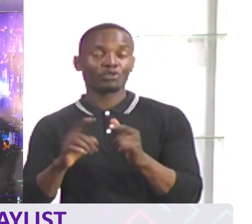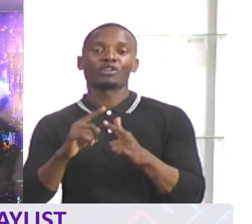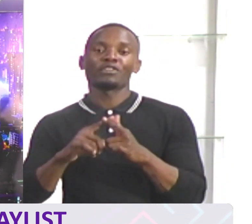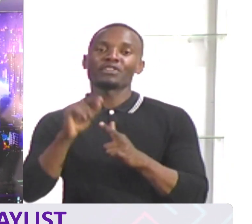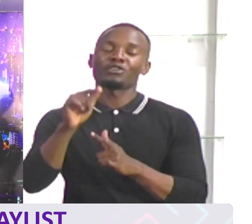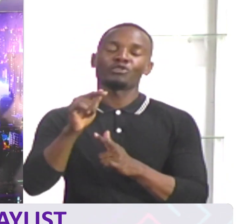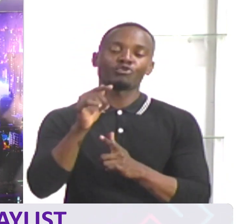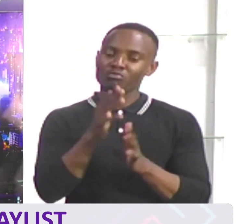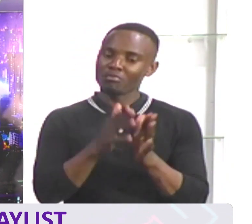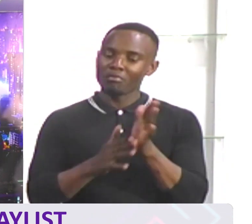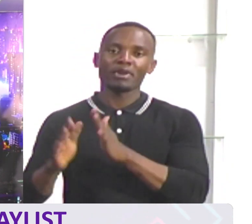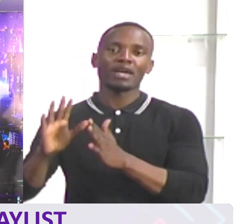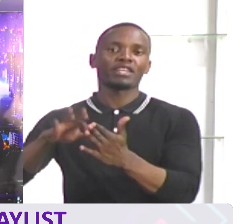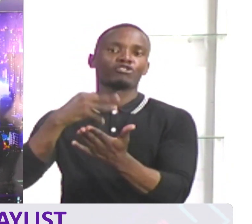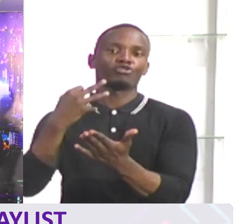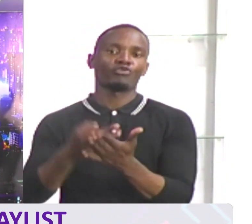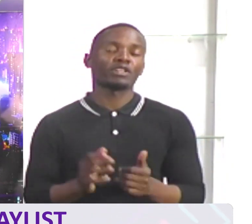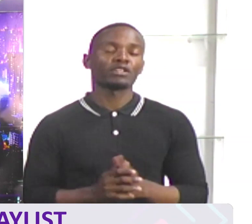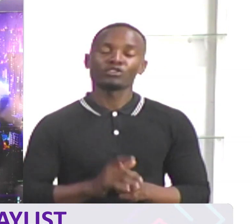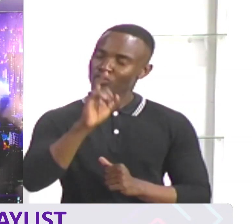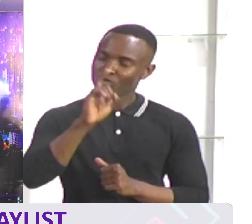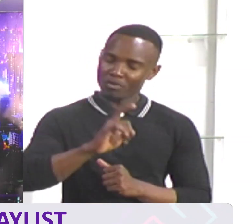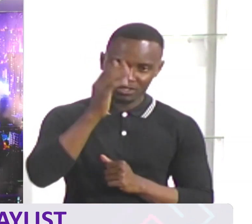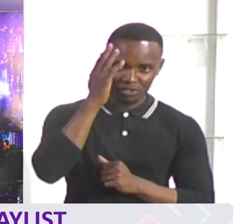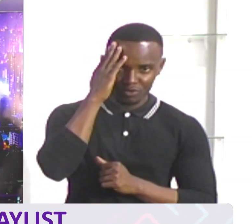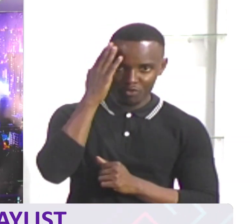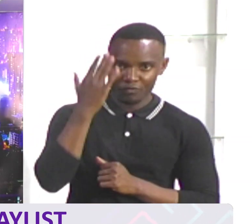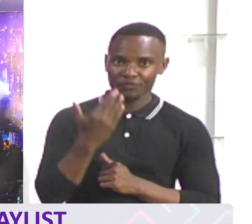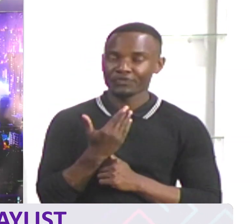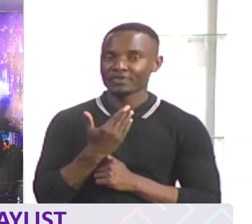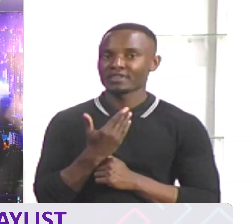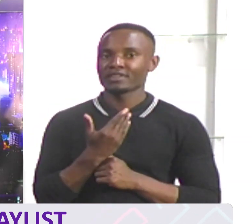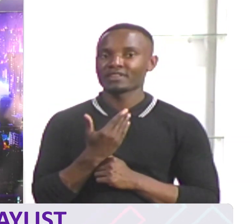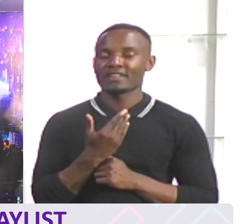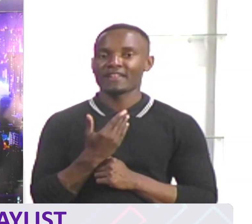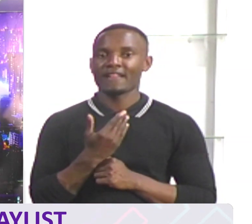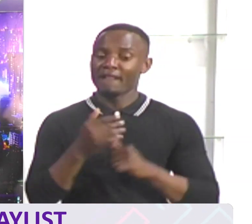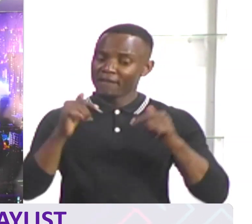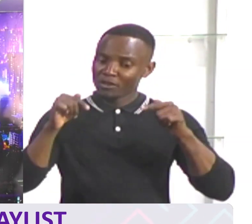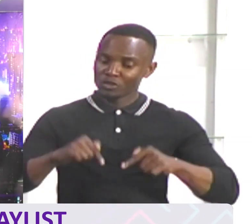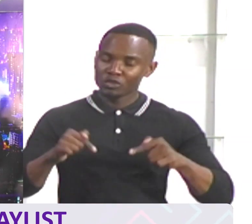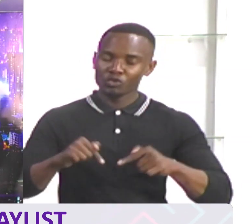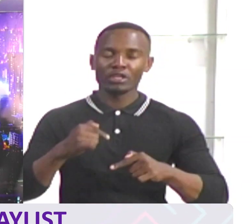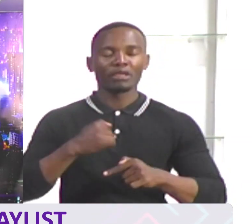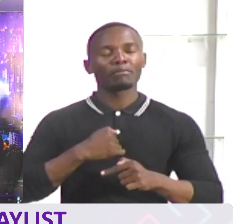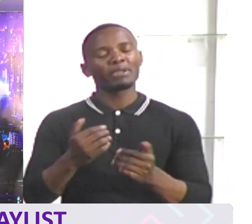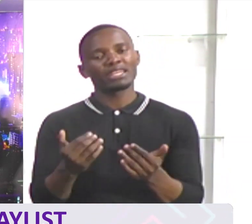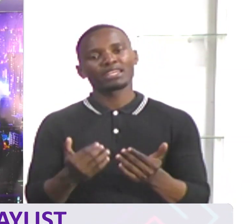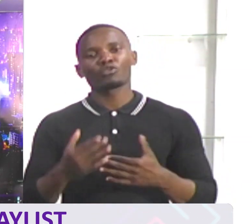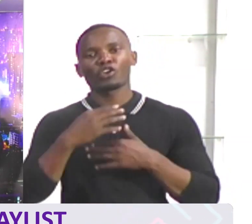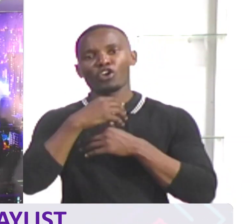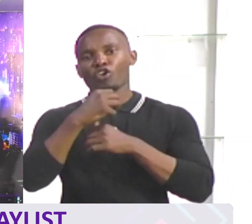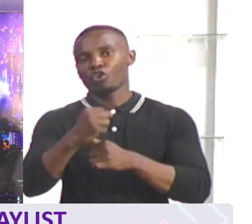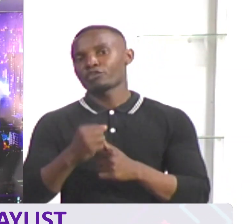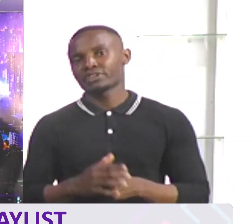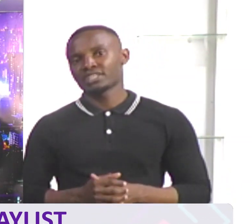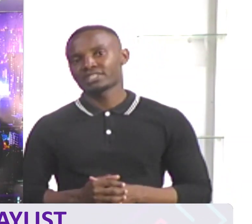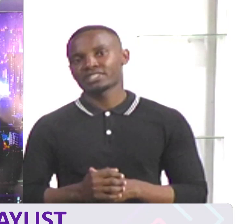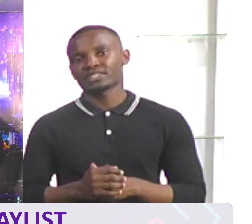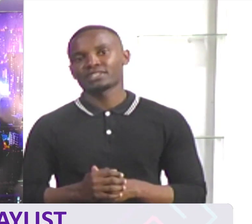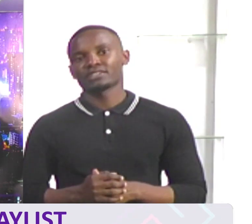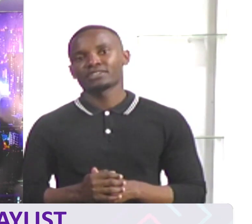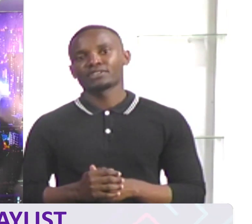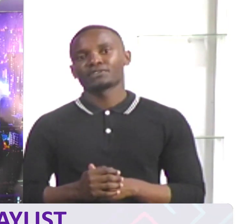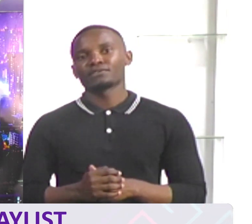Yeah. Si ndio? So lazima ujue ni aje? Ah hapana. Lazima niko na confidence moja yenye haiko. Leo leo na